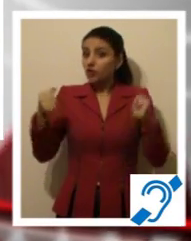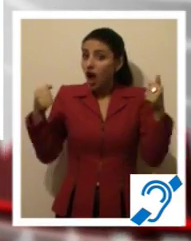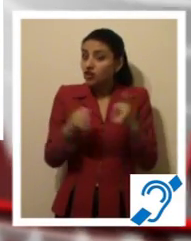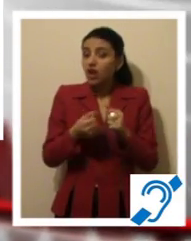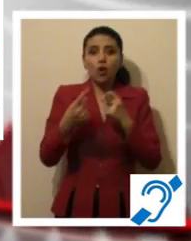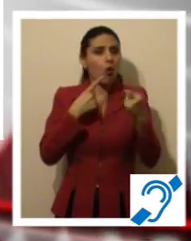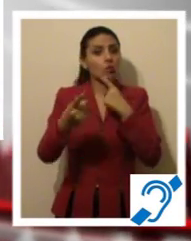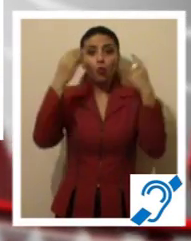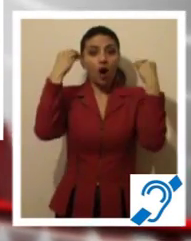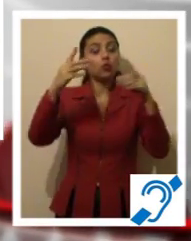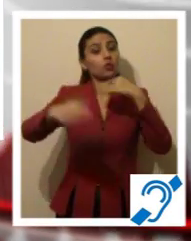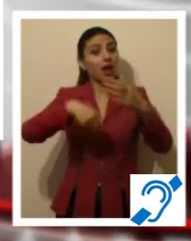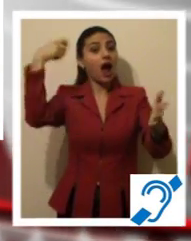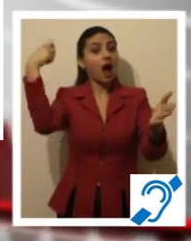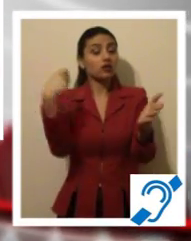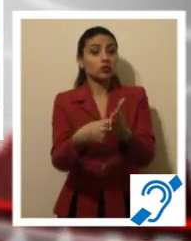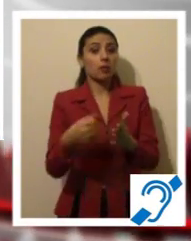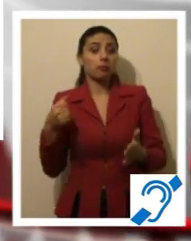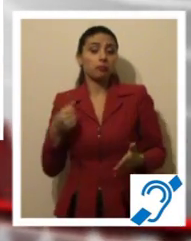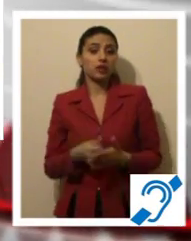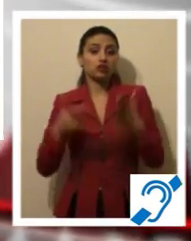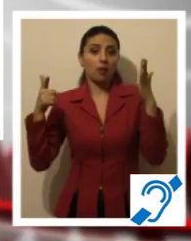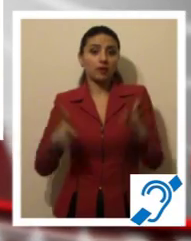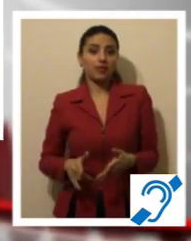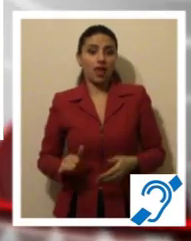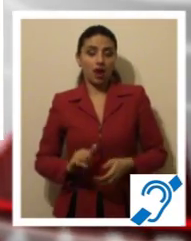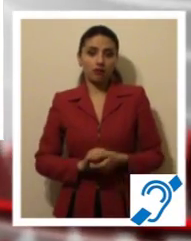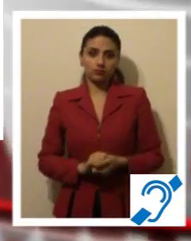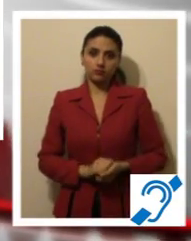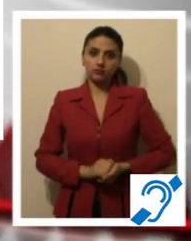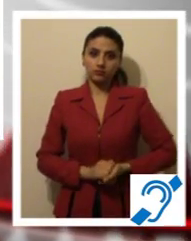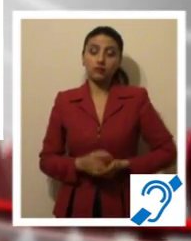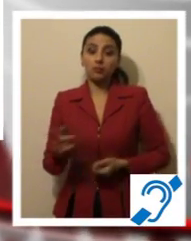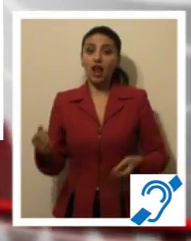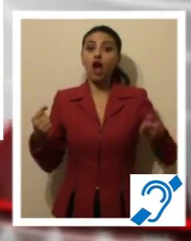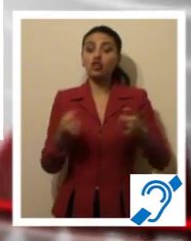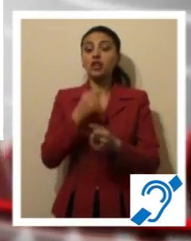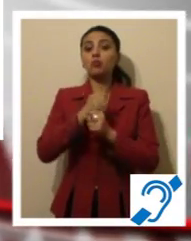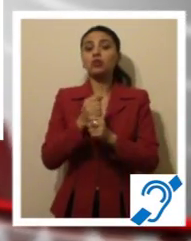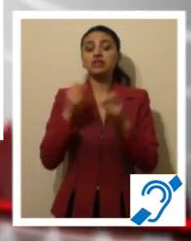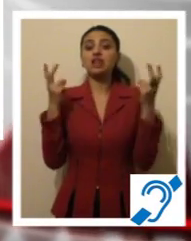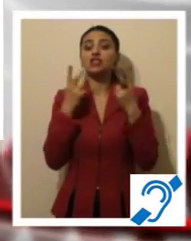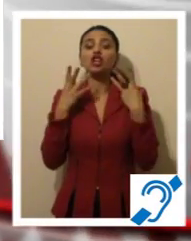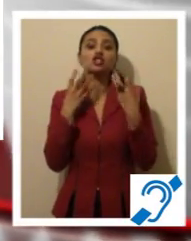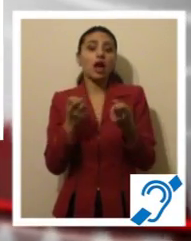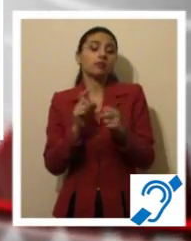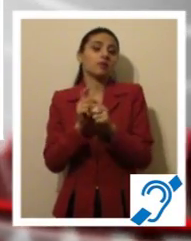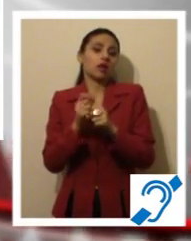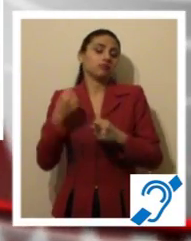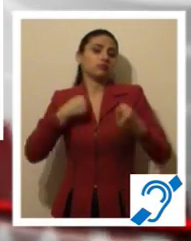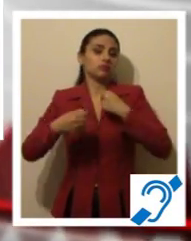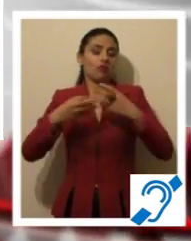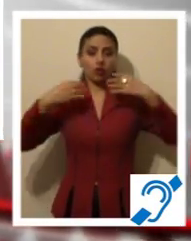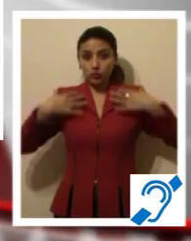acestuia urmând a fi sancționată cu o amendă de până la 7.000 de lei. Prin accident de muncă se înțelege vătămarea violentă a organismului, precum